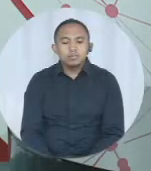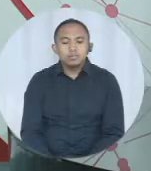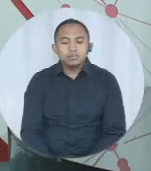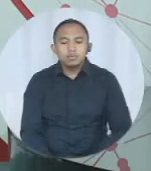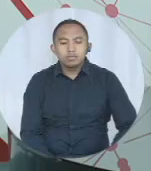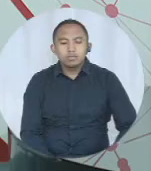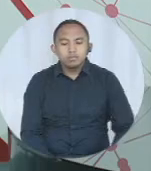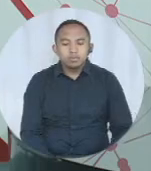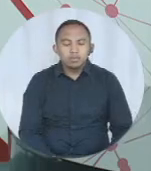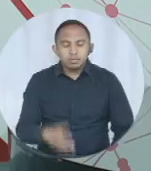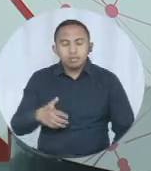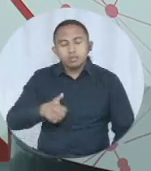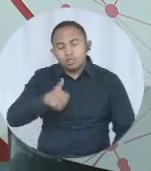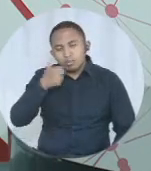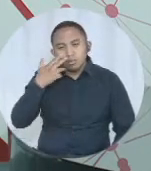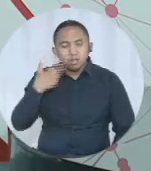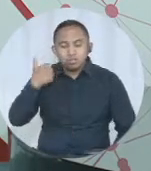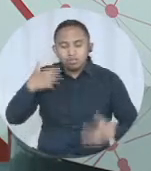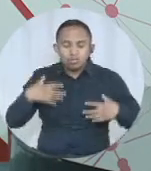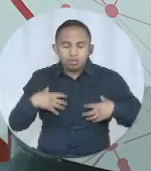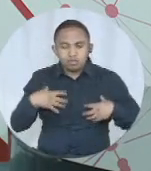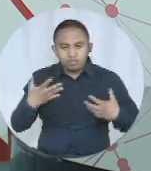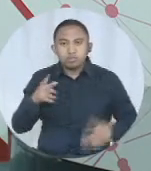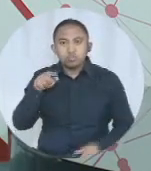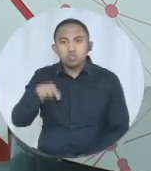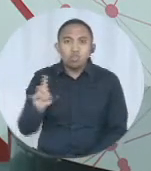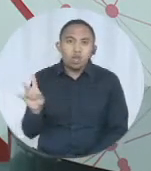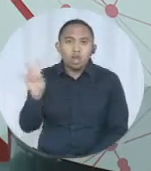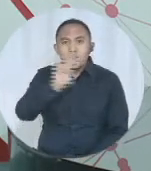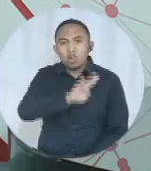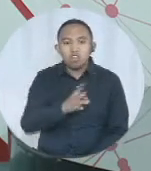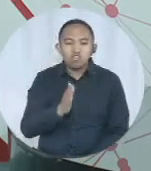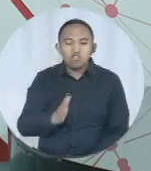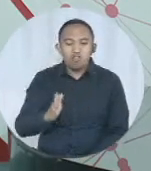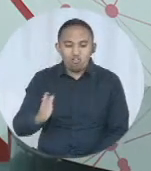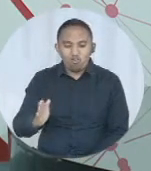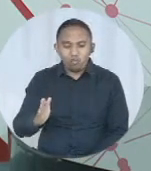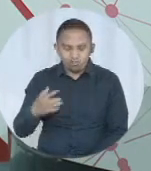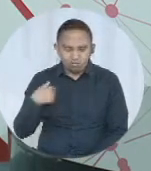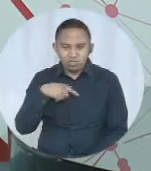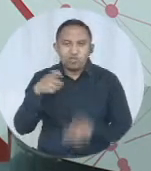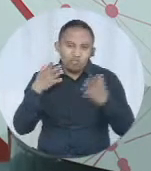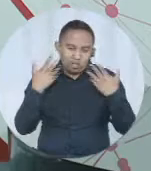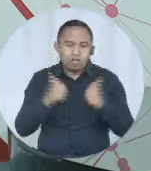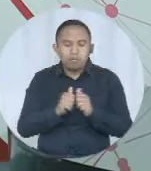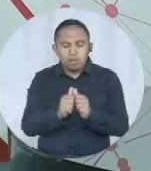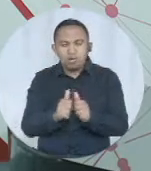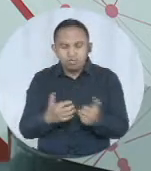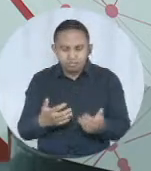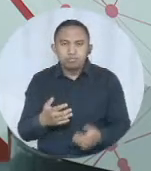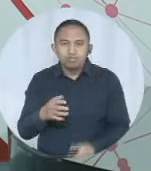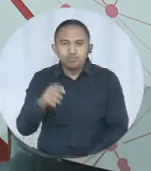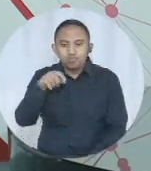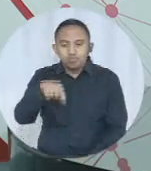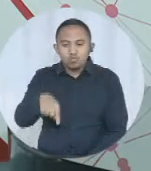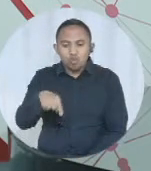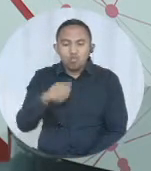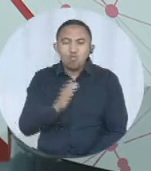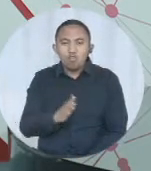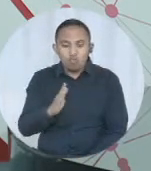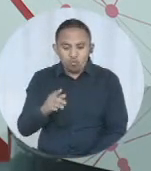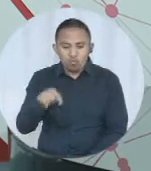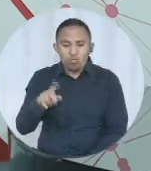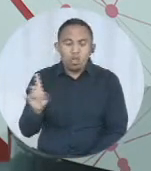Dia efa nitabaraka aminao indray tompo klasy tompoko avy amin'izao herinandro vaovao izao io. Anisan'ny vaovaonana marika ity fiandohan'ny herinandro ity